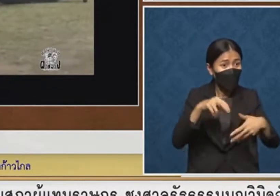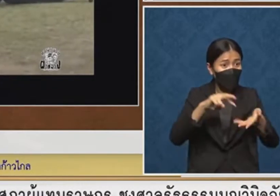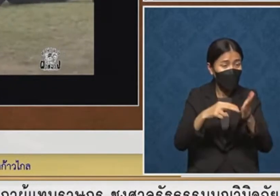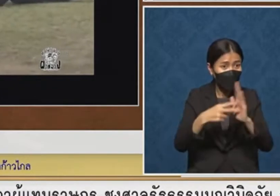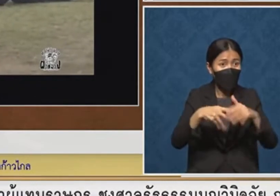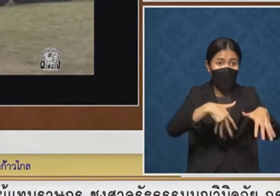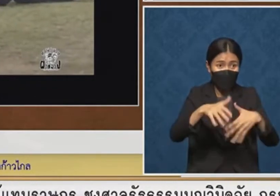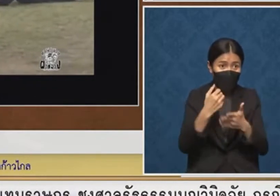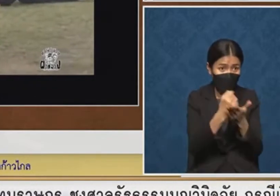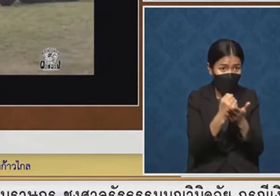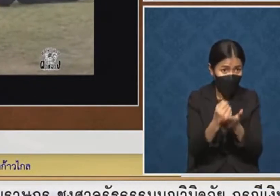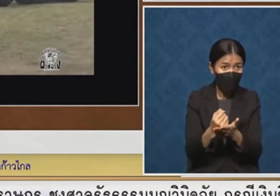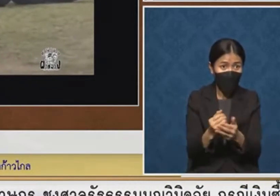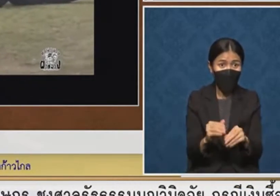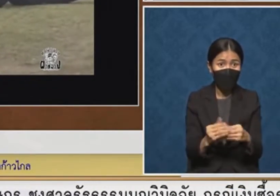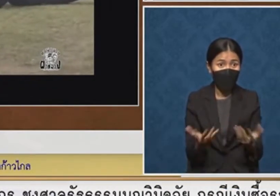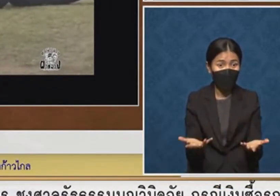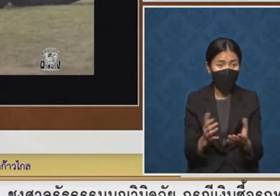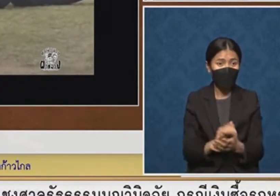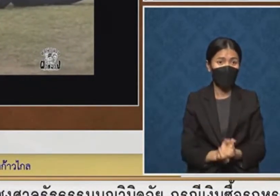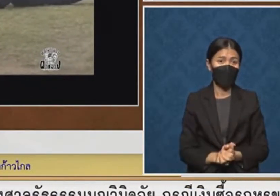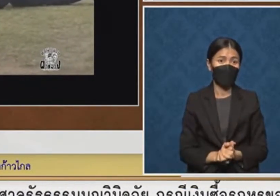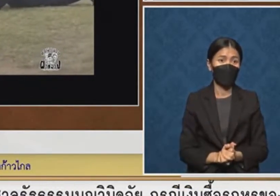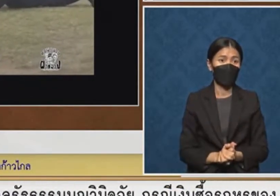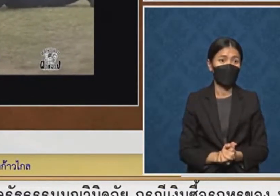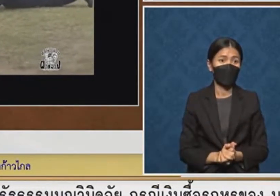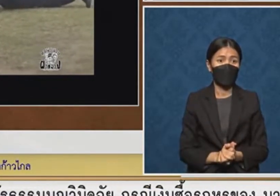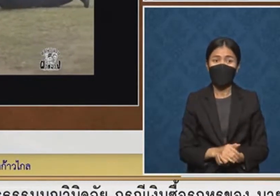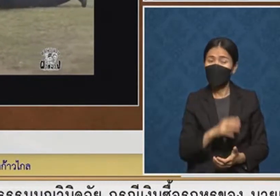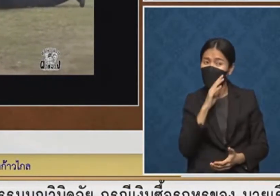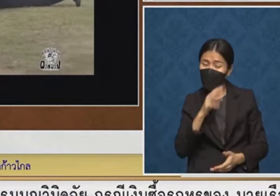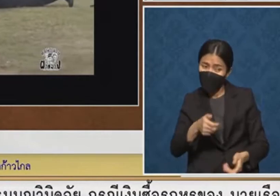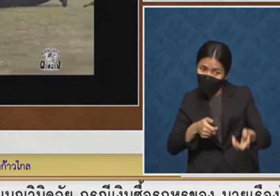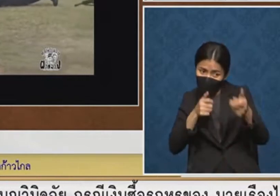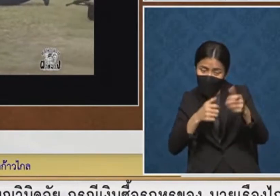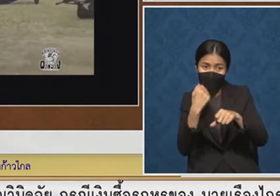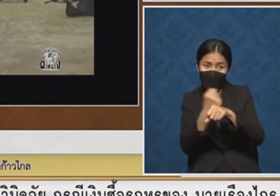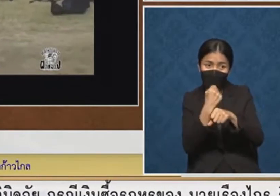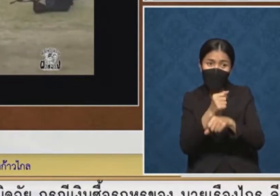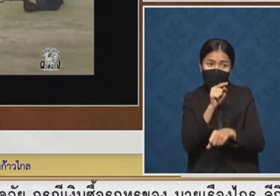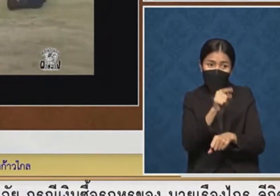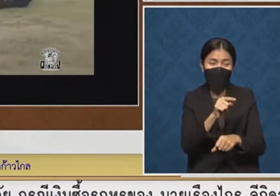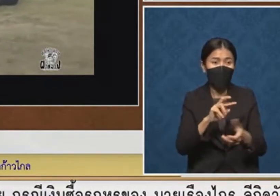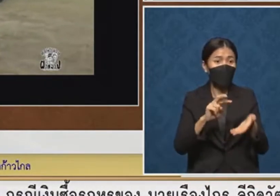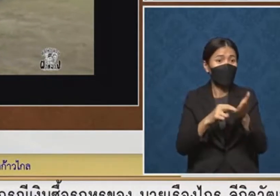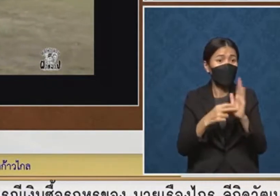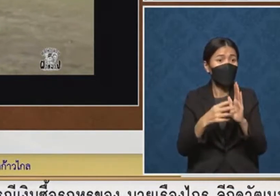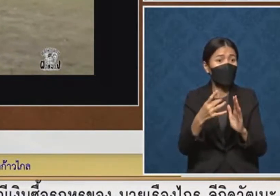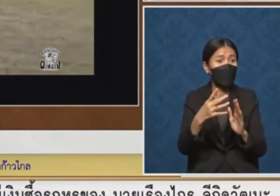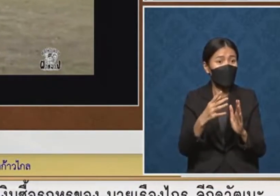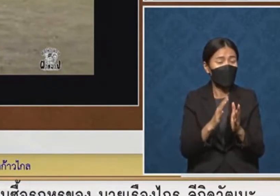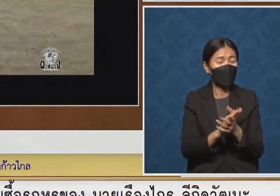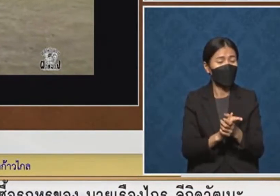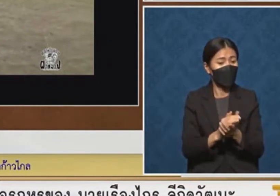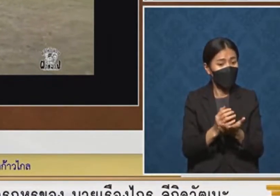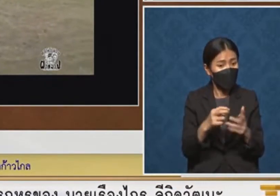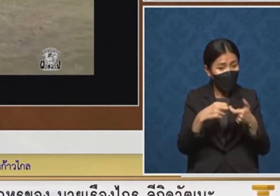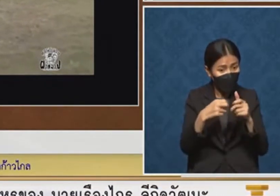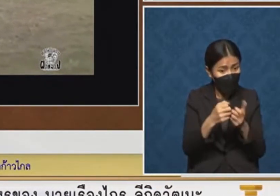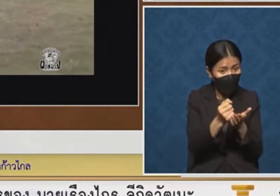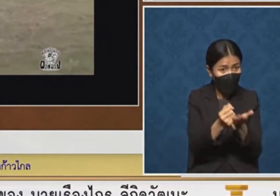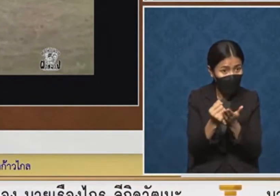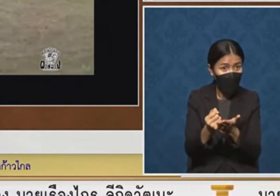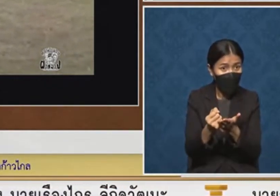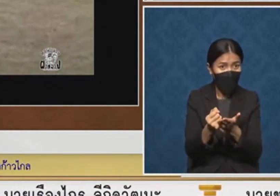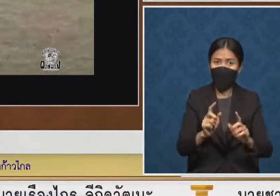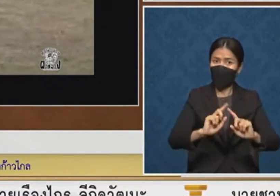ถ้าฝกแบบนี้เนี่ไม่ได้ไปจัดการเรปญหประมงและยิจๆ Klimaชาวบ้านที่มาประกงโนย